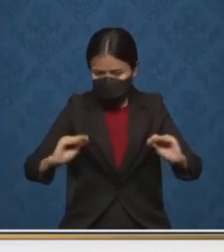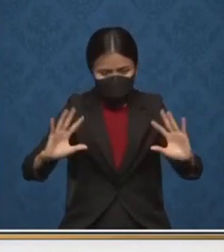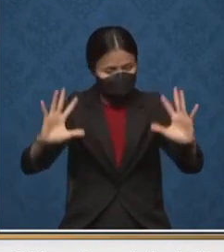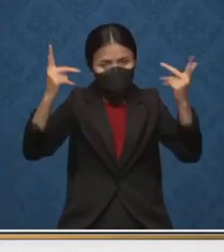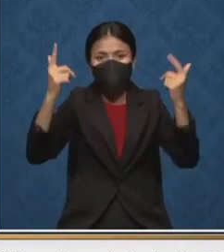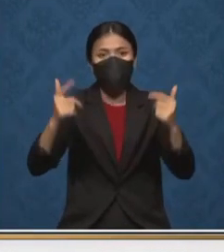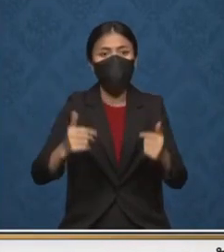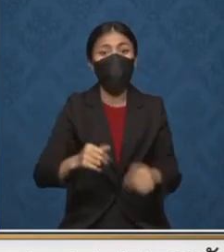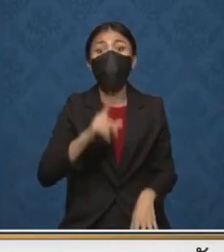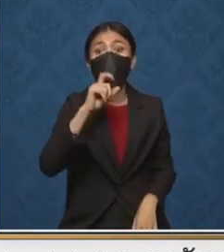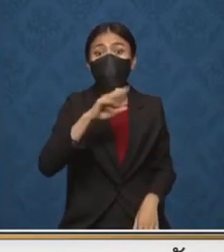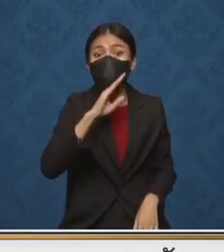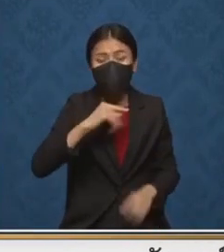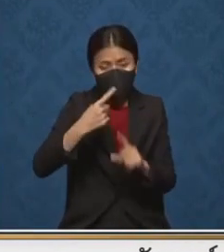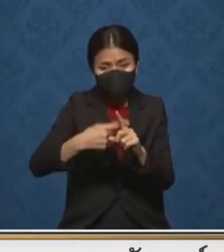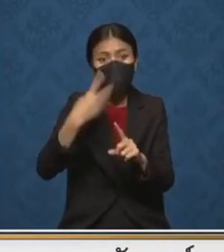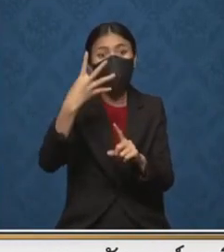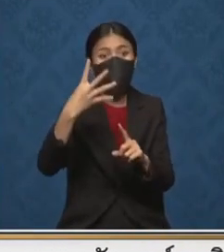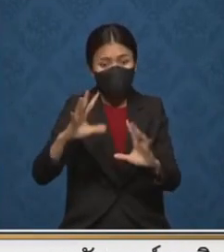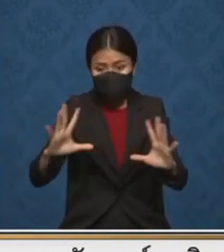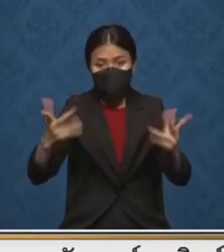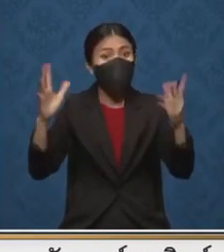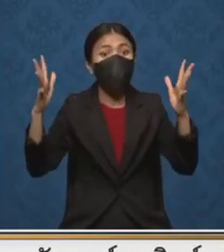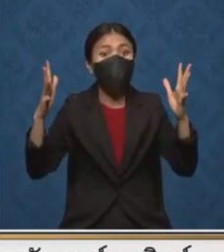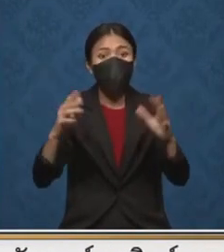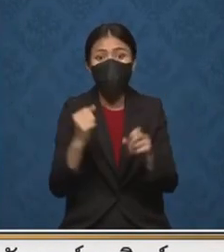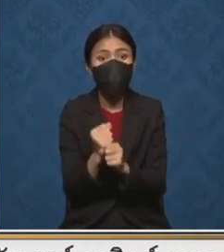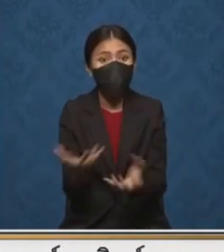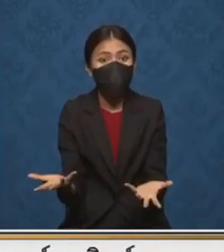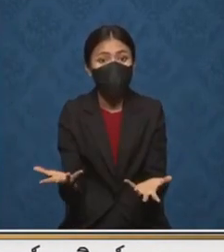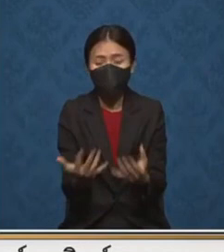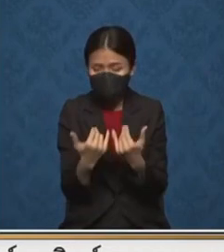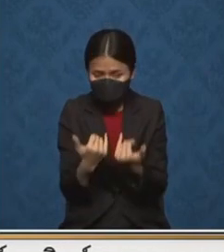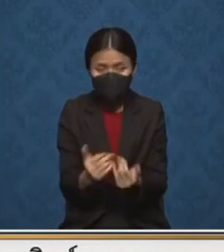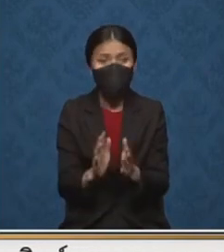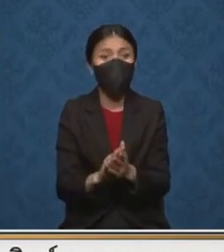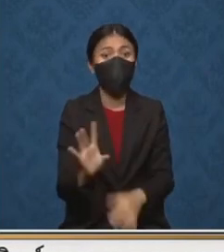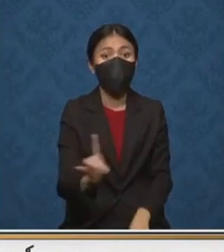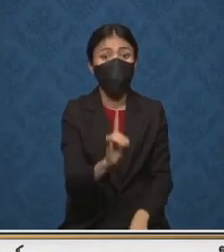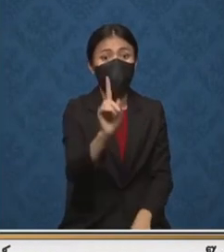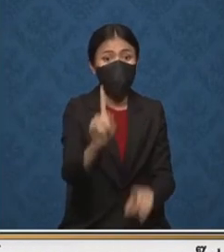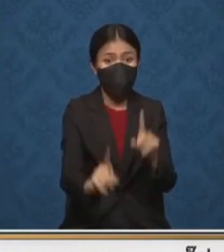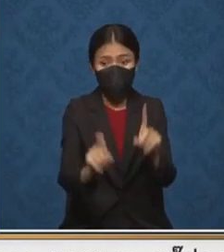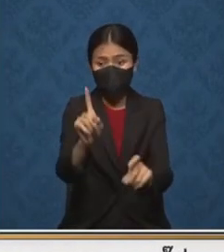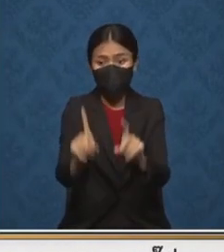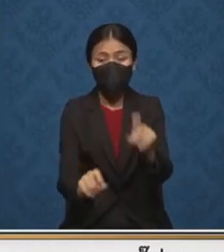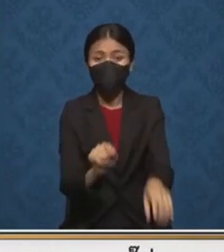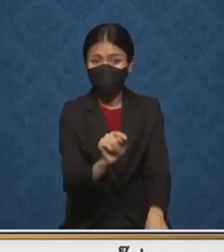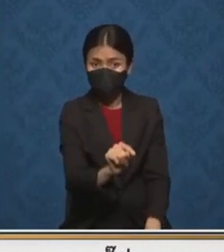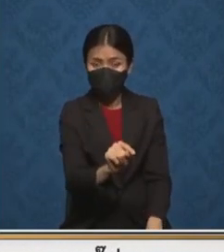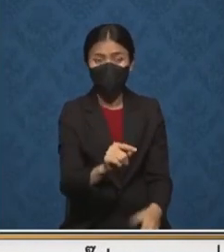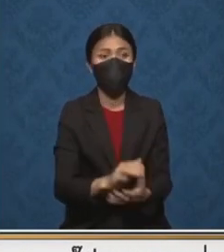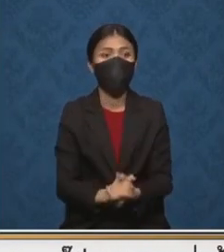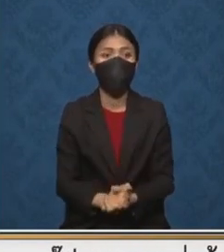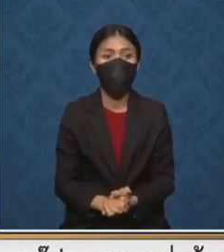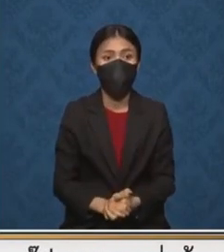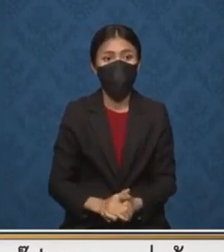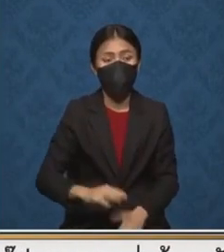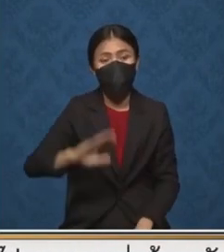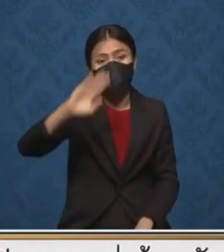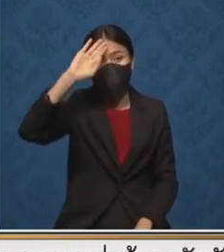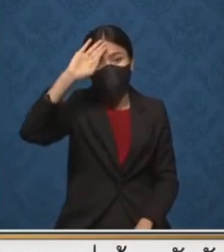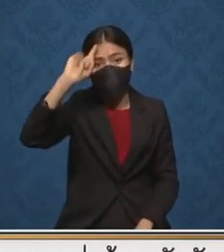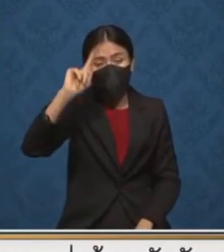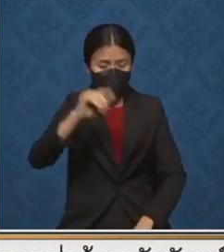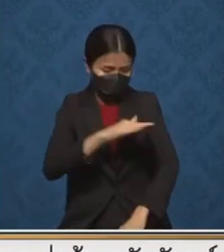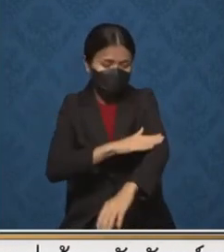ถ้าหากว่าสไตล์ไม่ทราบจะทันปศุสัตว์ว่าถ้าเป็นโรคติดพระ